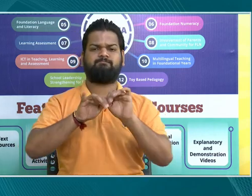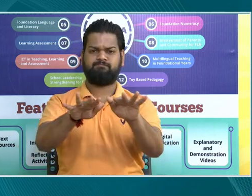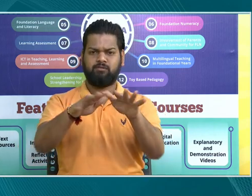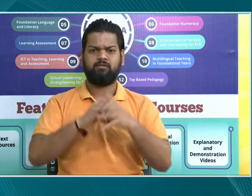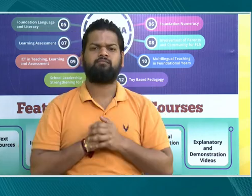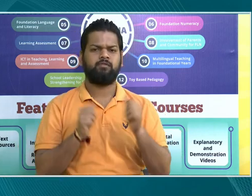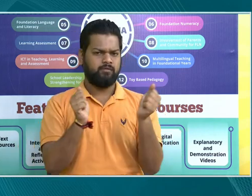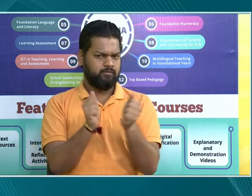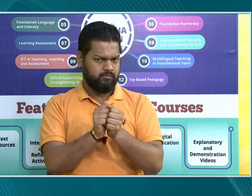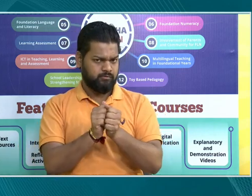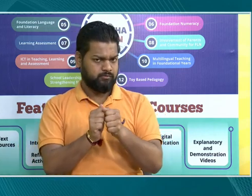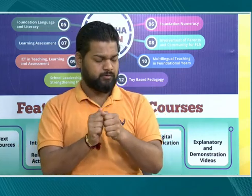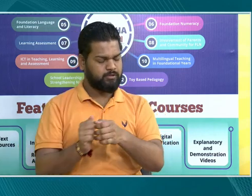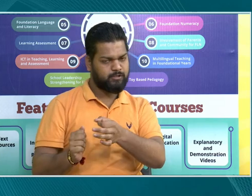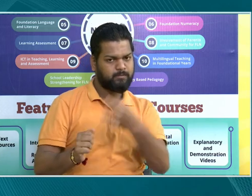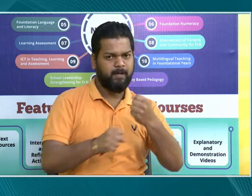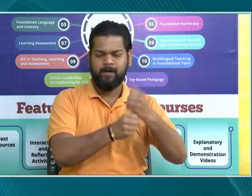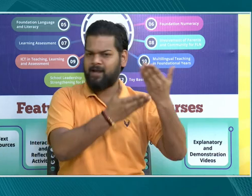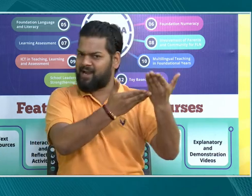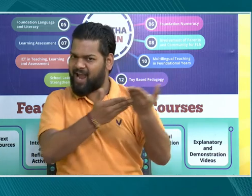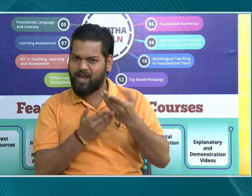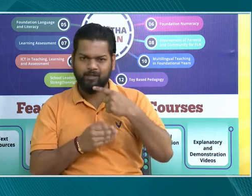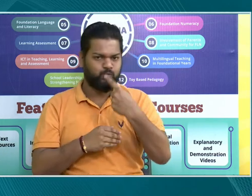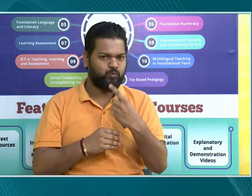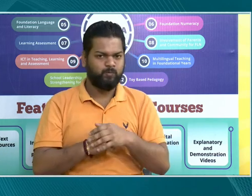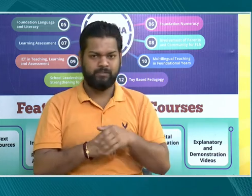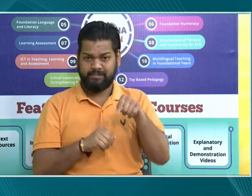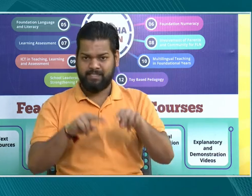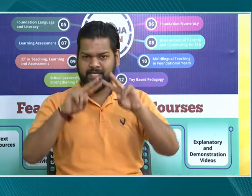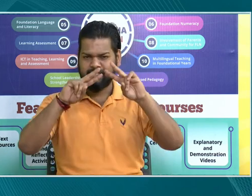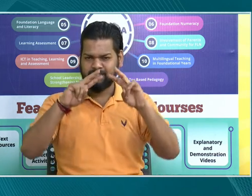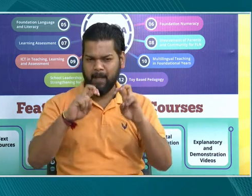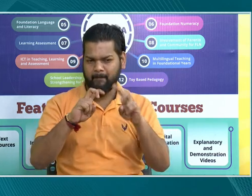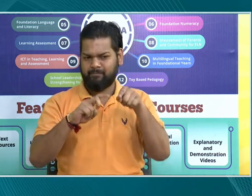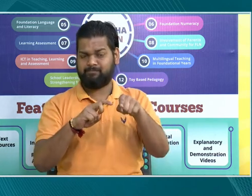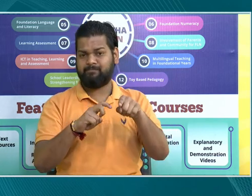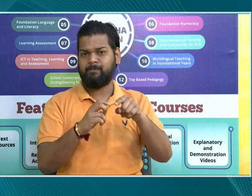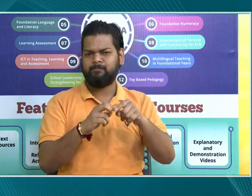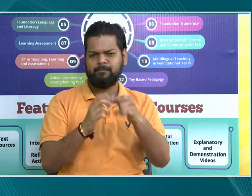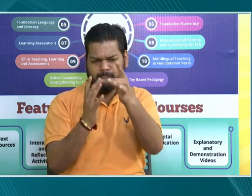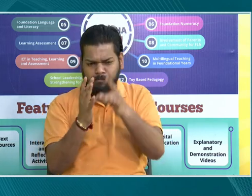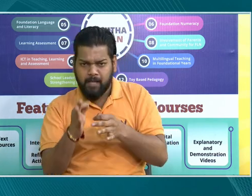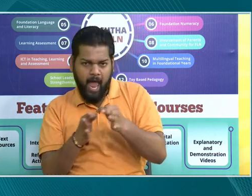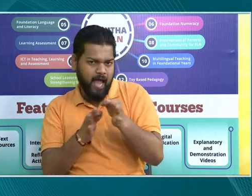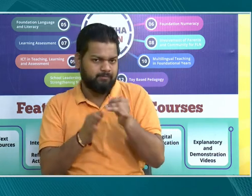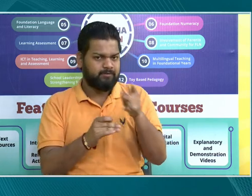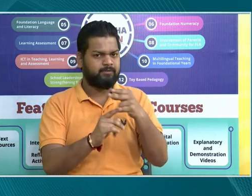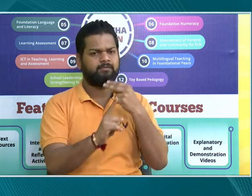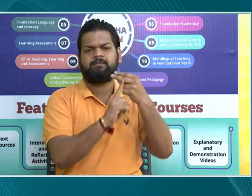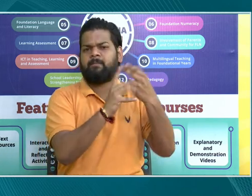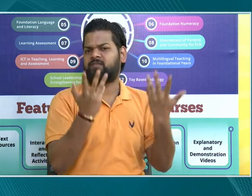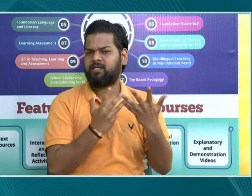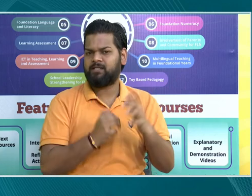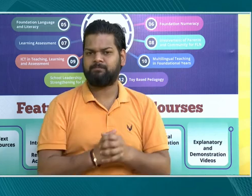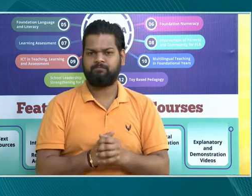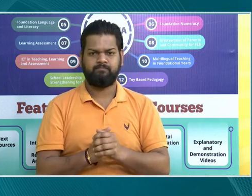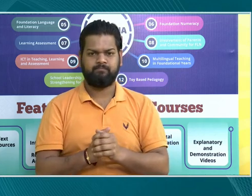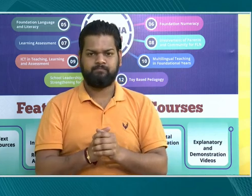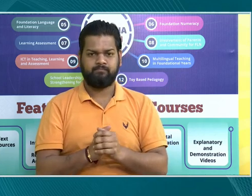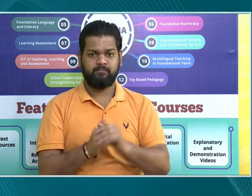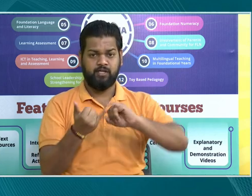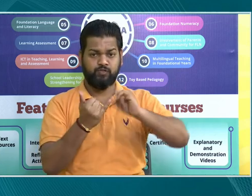हमारे साथ मौजूद है हमारी एक खास मेहमान जो हमें इस चैप्टर के बारे में बहुत सारी जानकारी देंगी तो चलिए आपका परिचय करवाना चाहेंगे